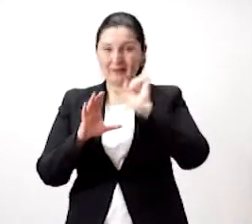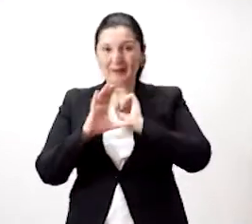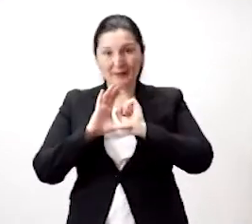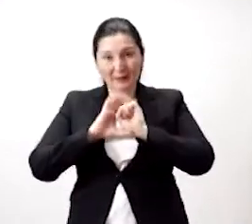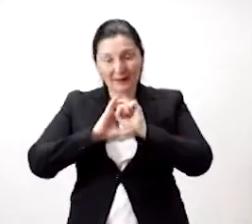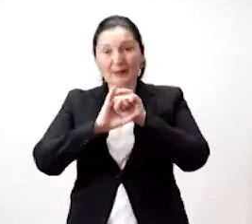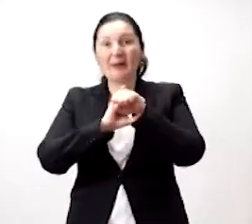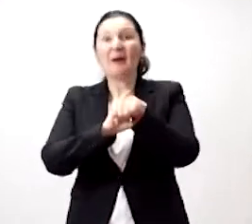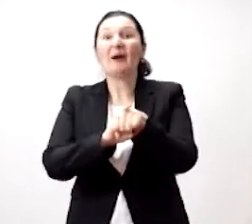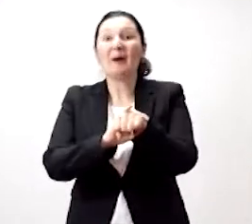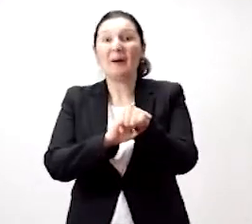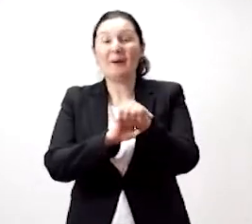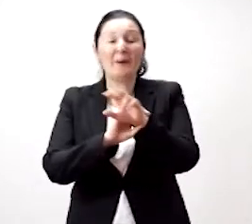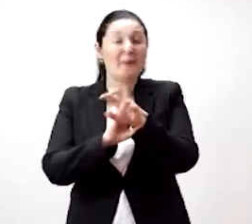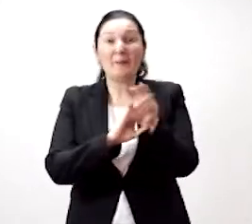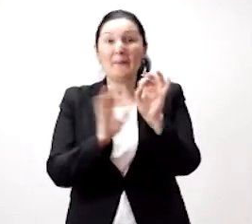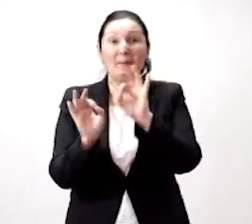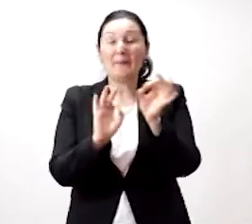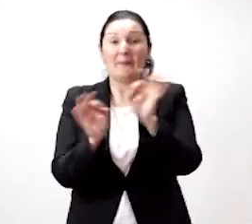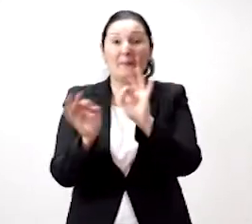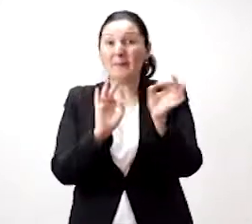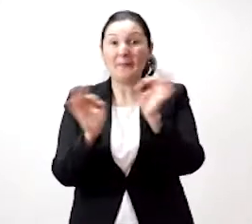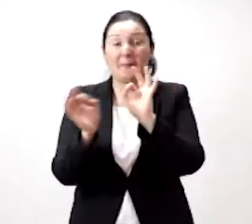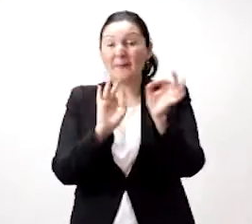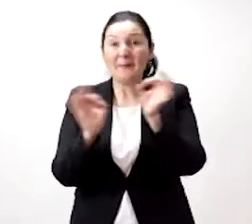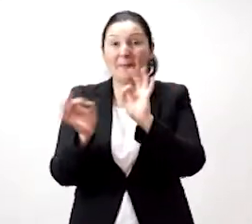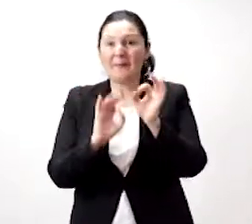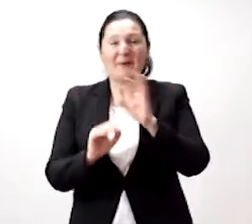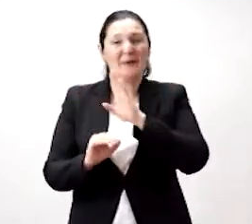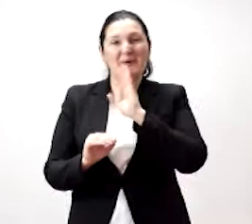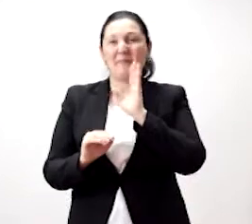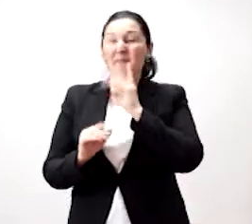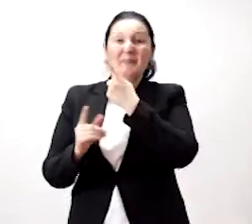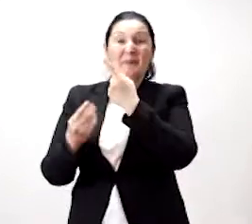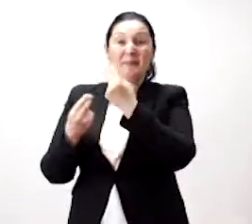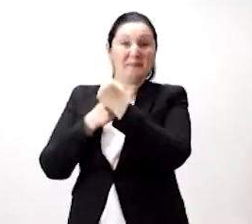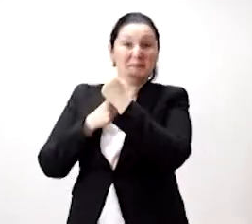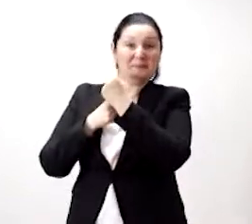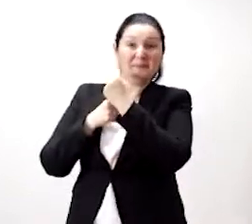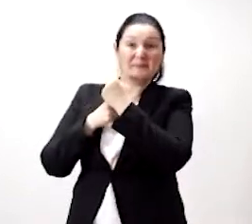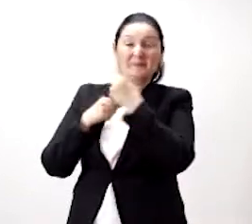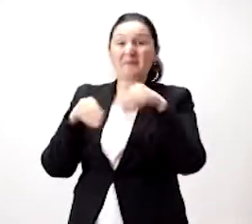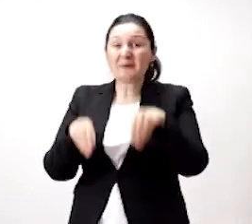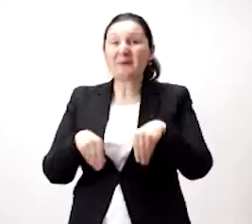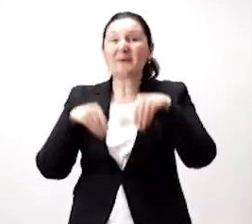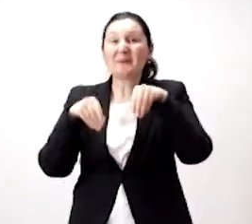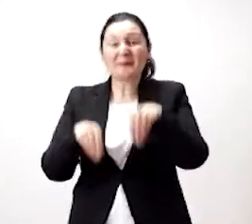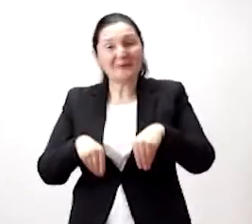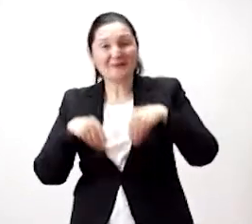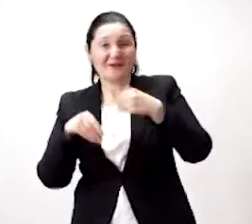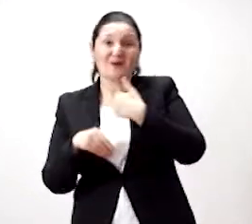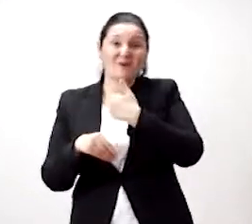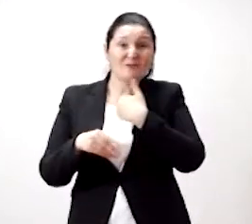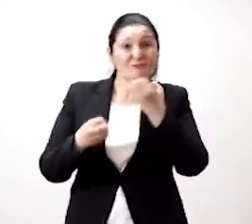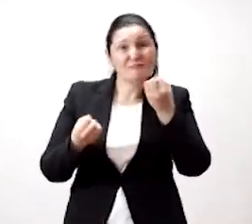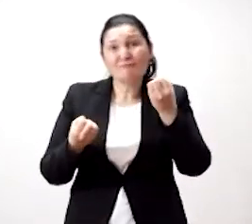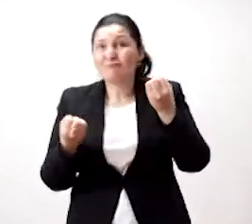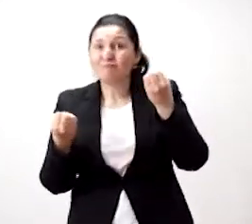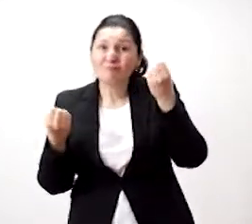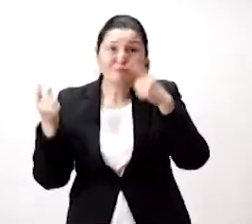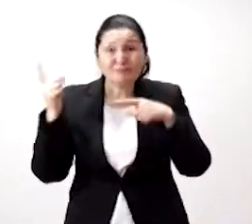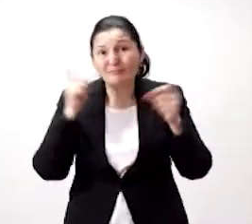бароварда дуньёро тамошо мекунам. Аз очам хеле чизо мухтам. Боз бисёртар донистан мехоҳам.